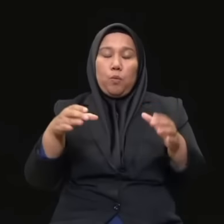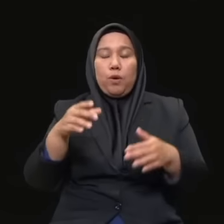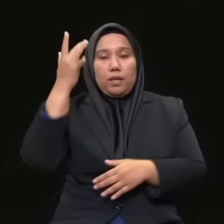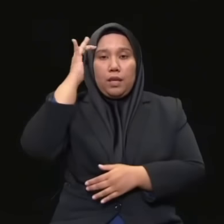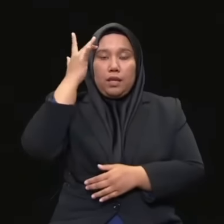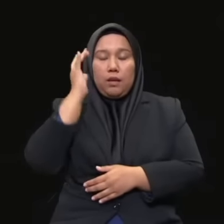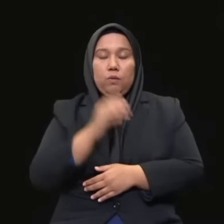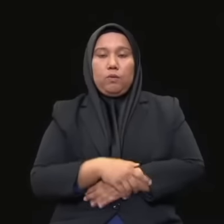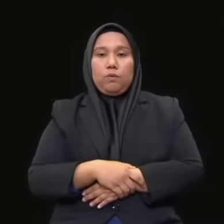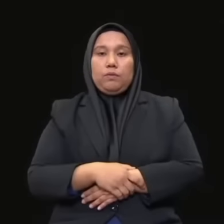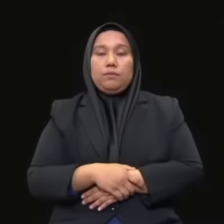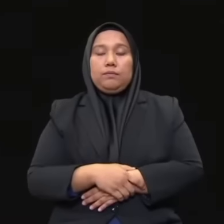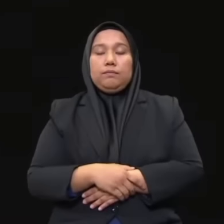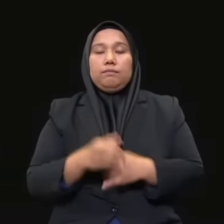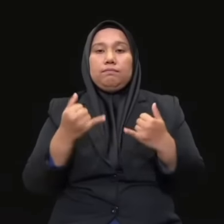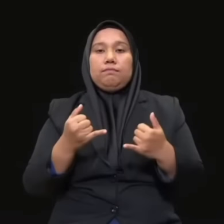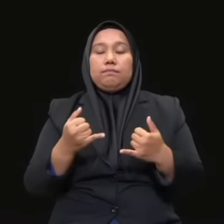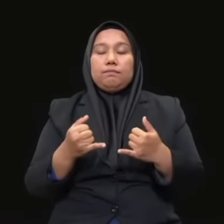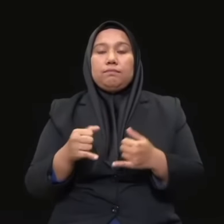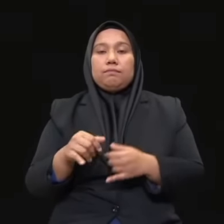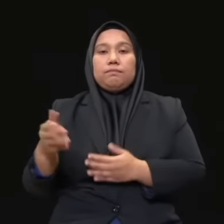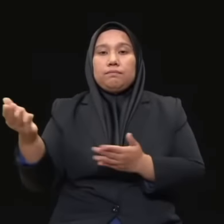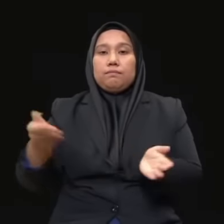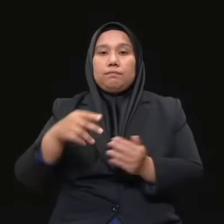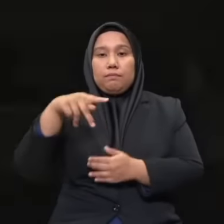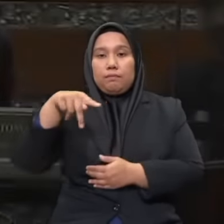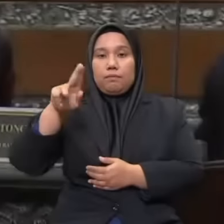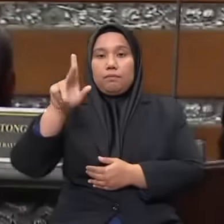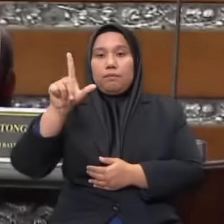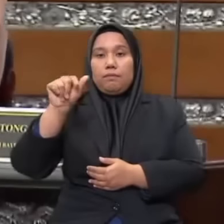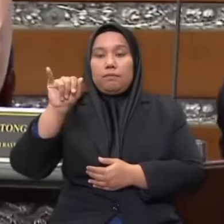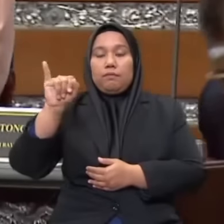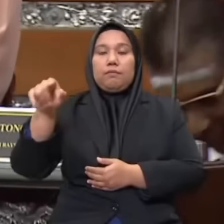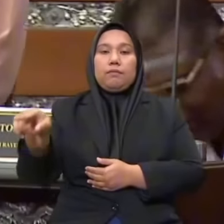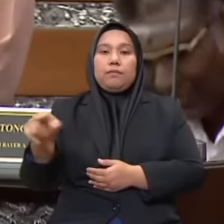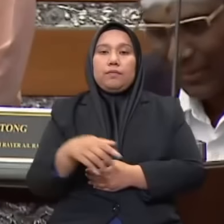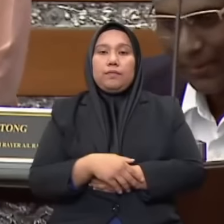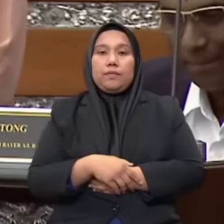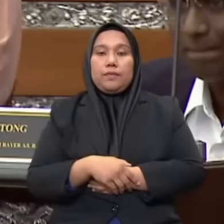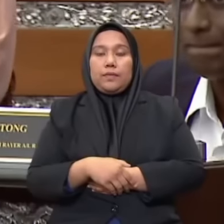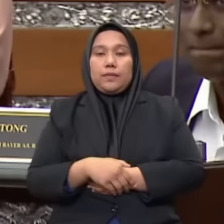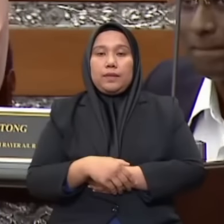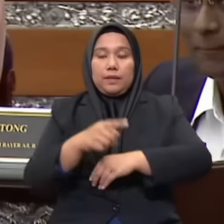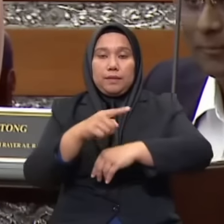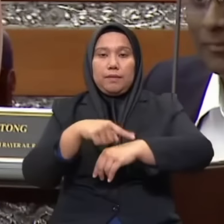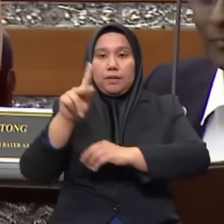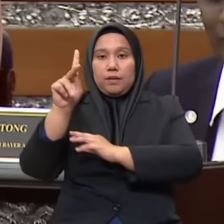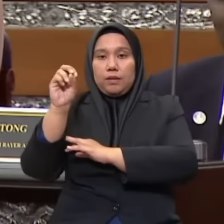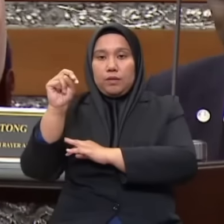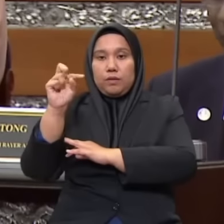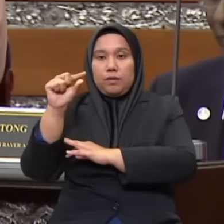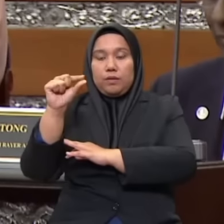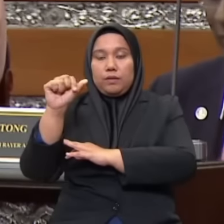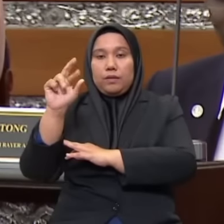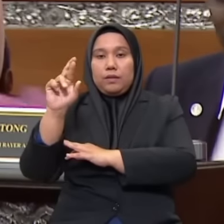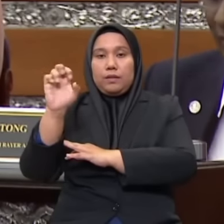Pulai. Terima kasih, Timbalan Speaker. Semasa Kongres Ekonomi Bumi